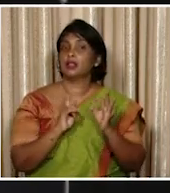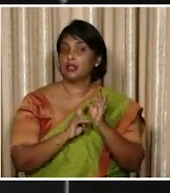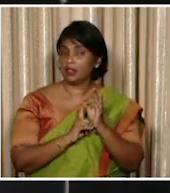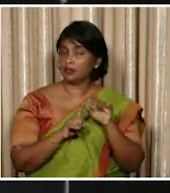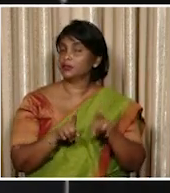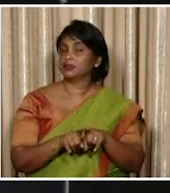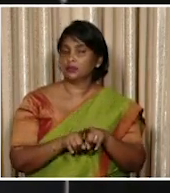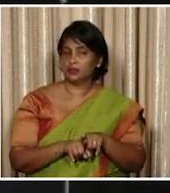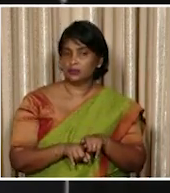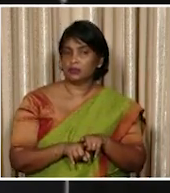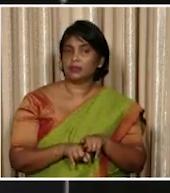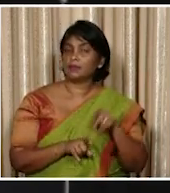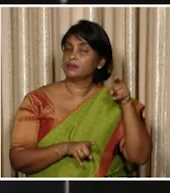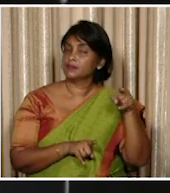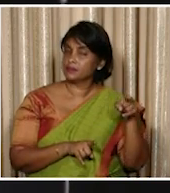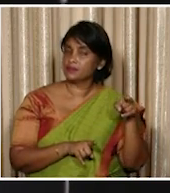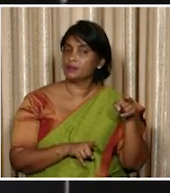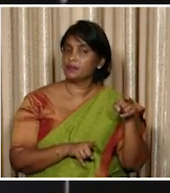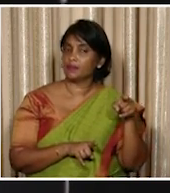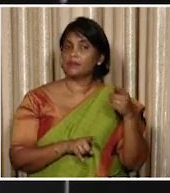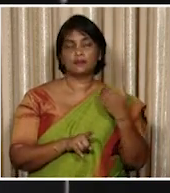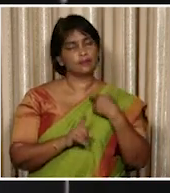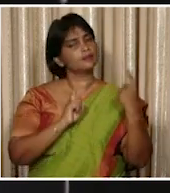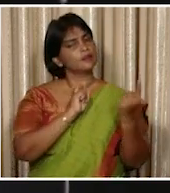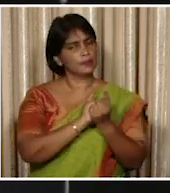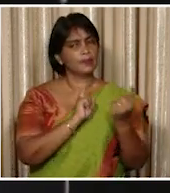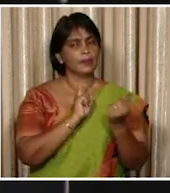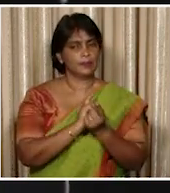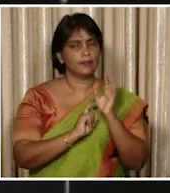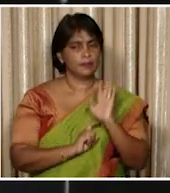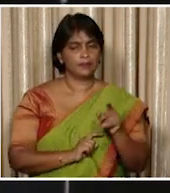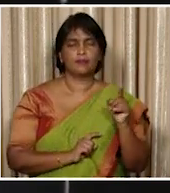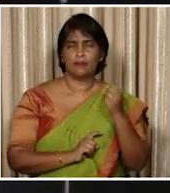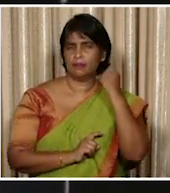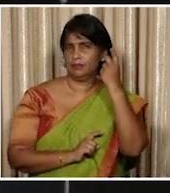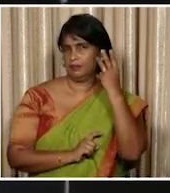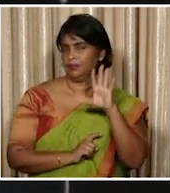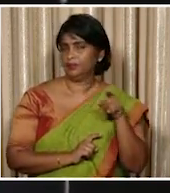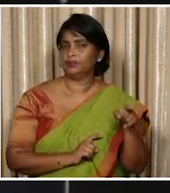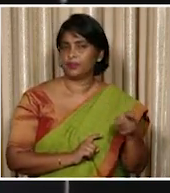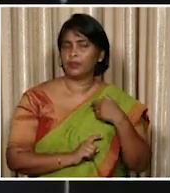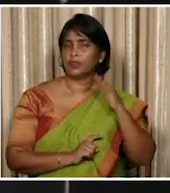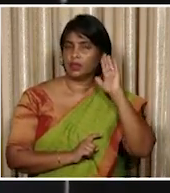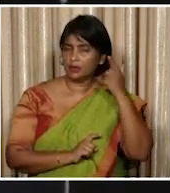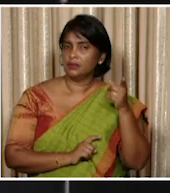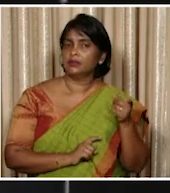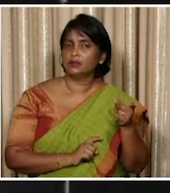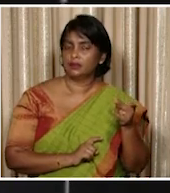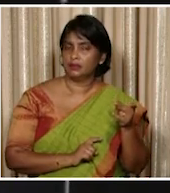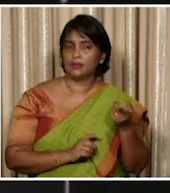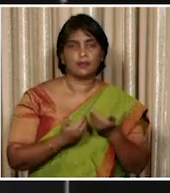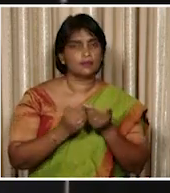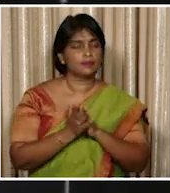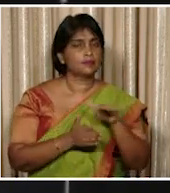ஹட்டியட்ட எத்துமத் மாவ ஹமுவித்திபினோ கீபவதாவக் விசேஷம்